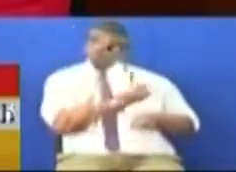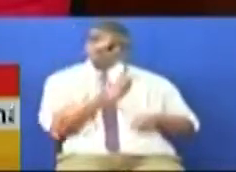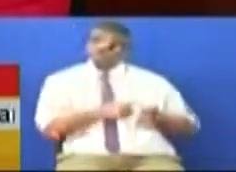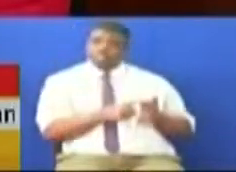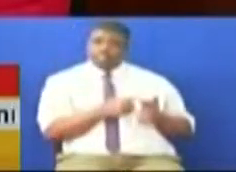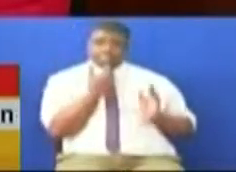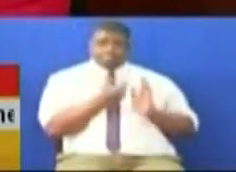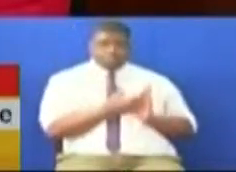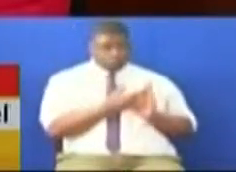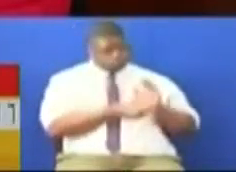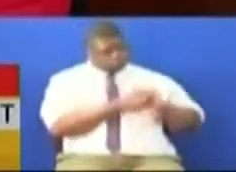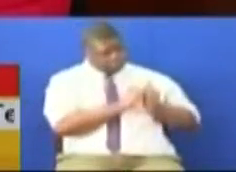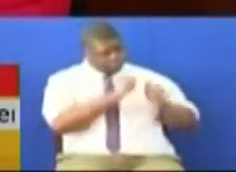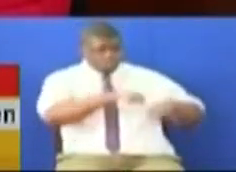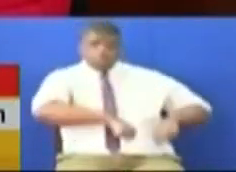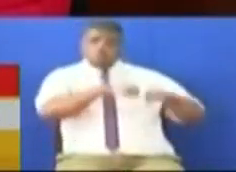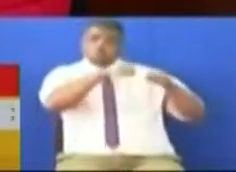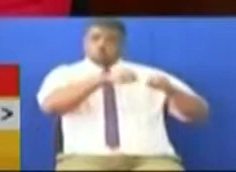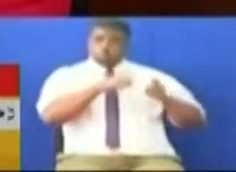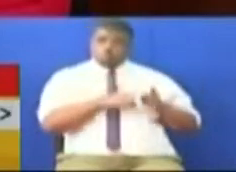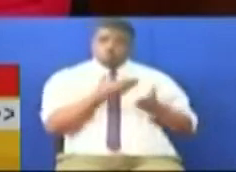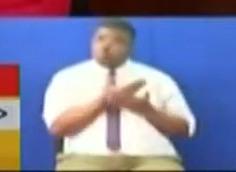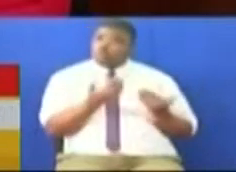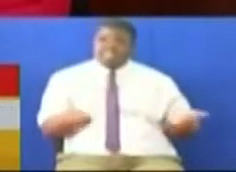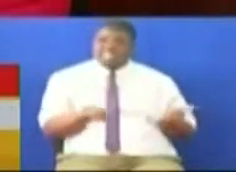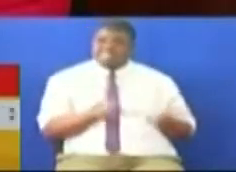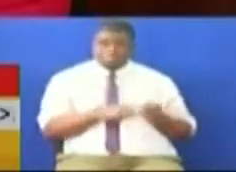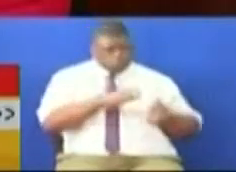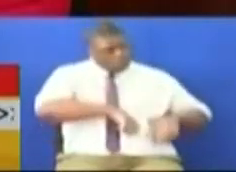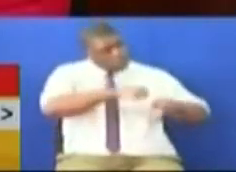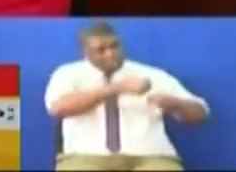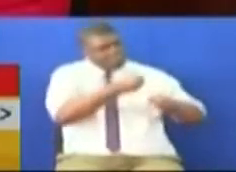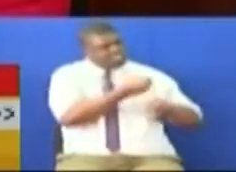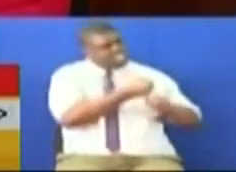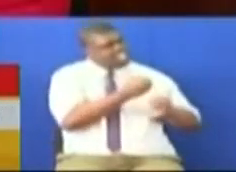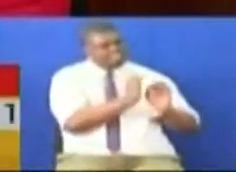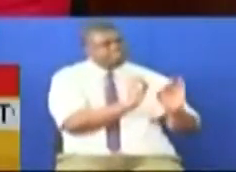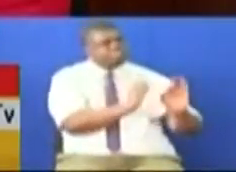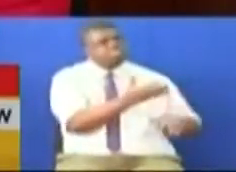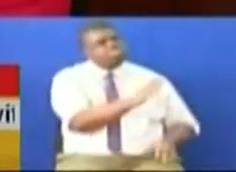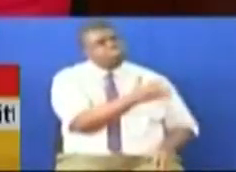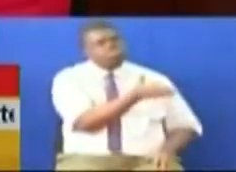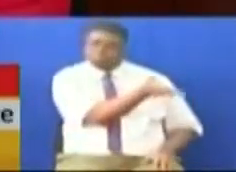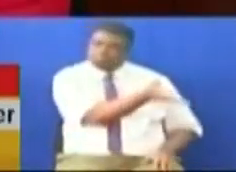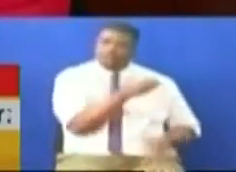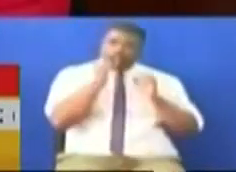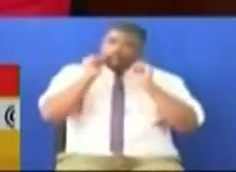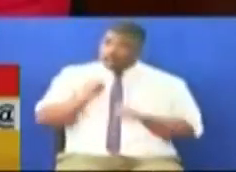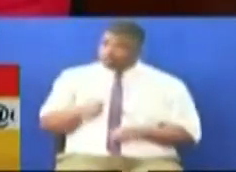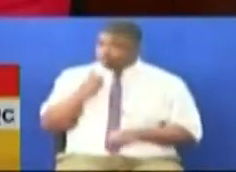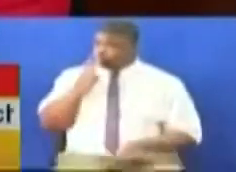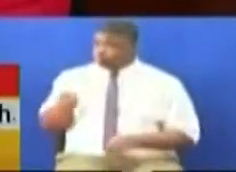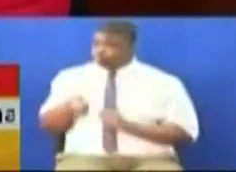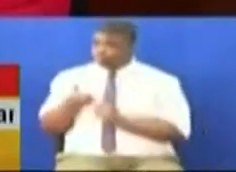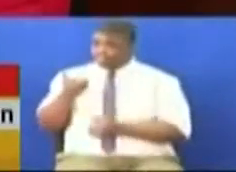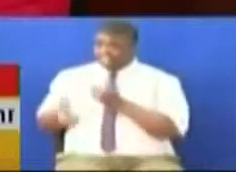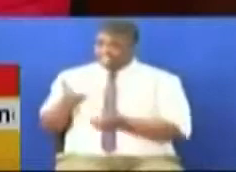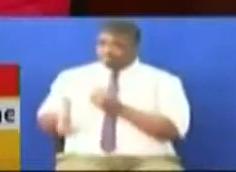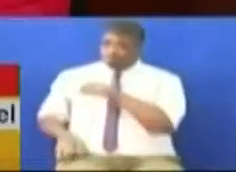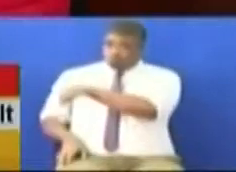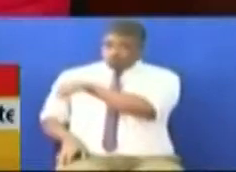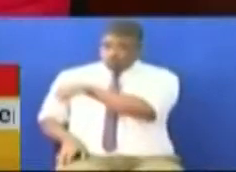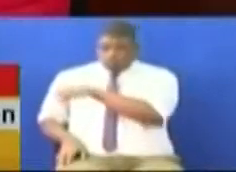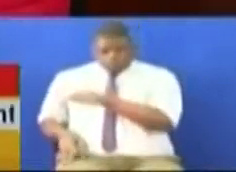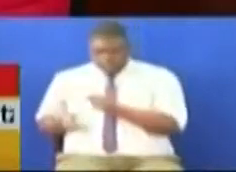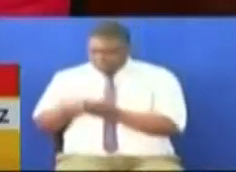kwenye management, ni kwa nini management haiwezi kuperform. Wakati mwingine lazima tuangalie changamoto inayoweza kuwa si tu